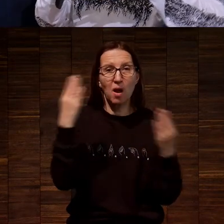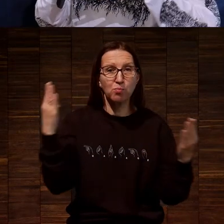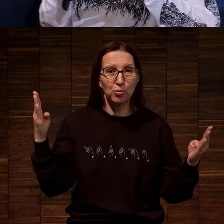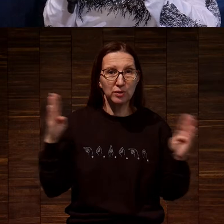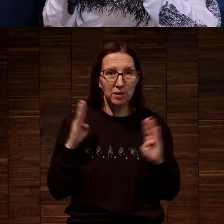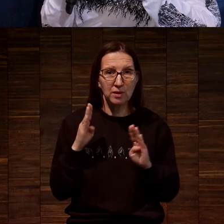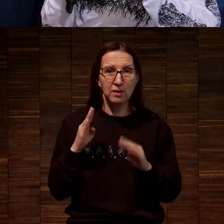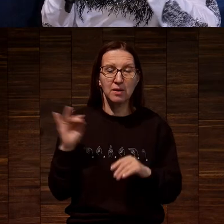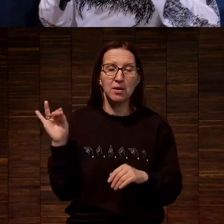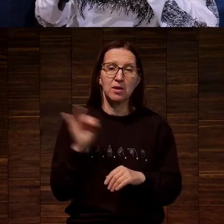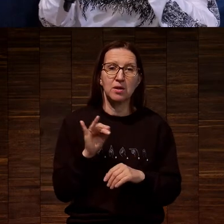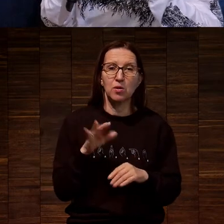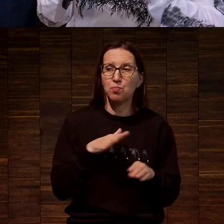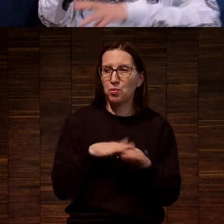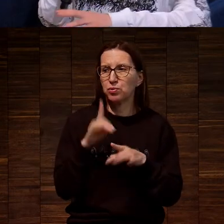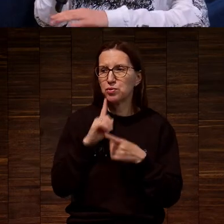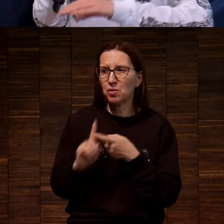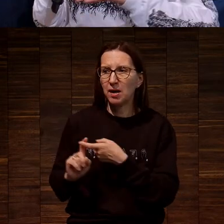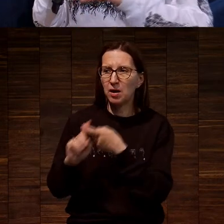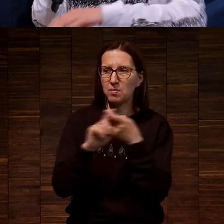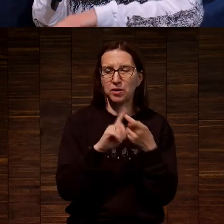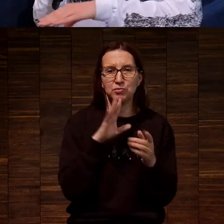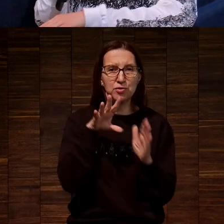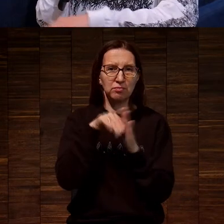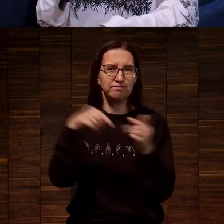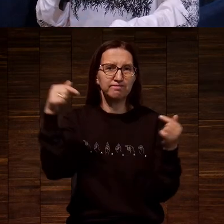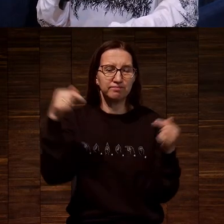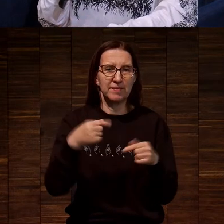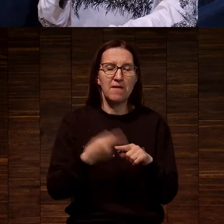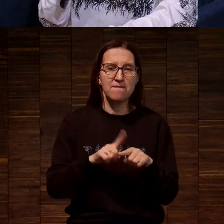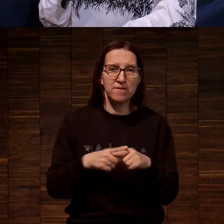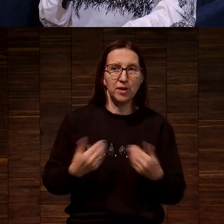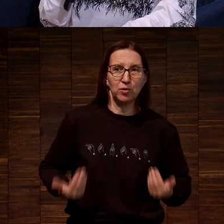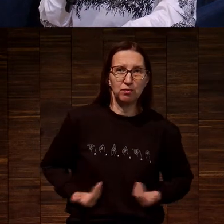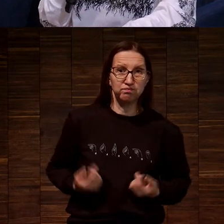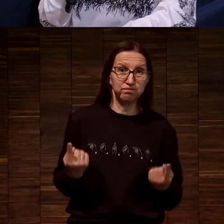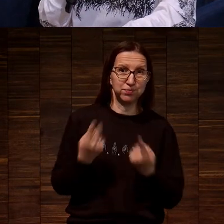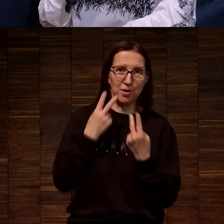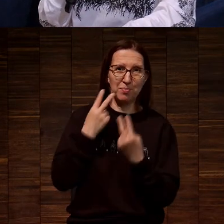полностью гармонично очень вписывалась во всю эту бытовуху.